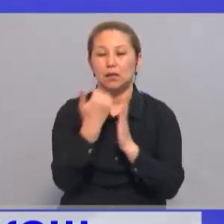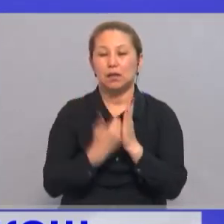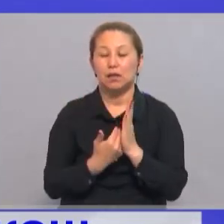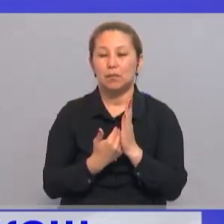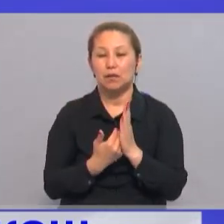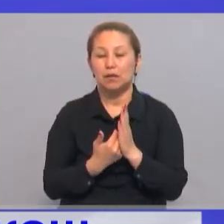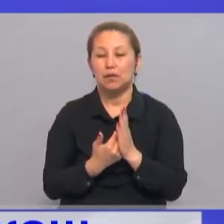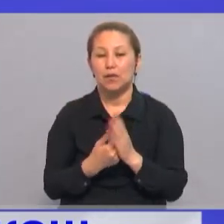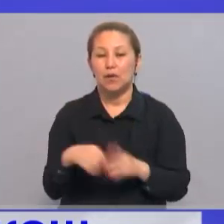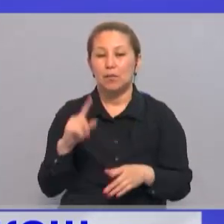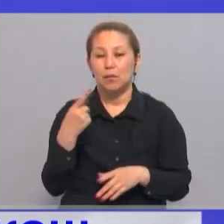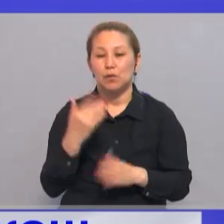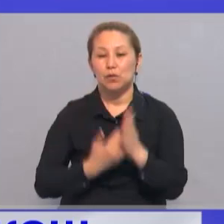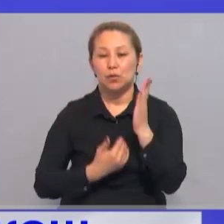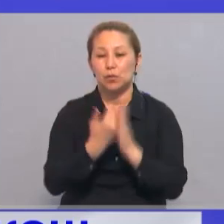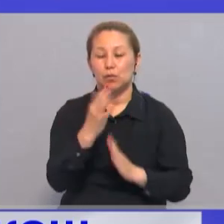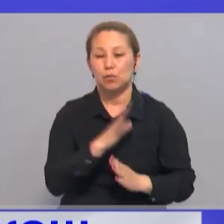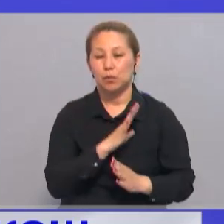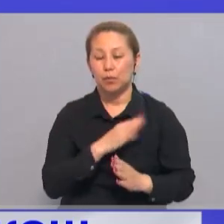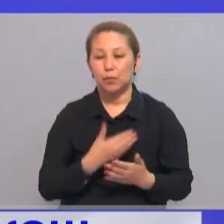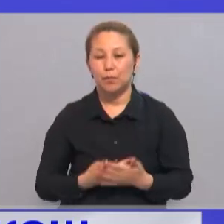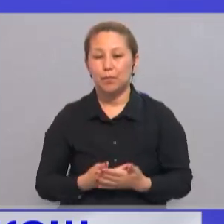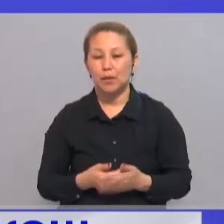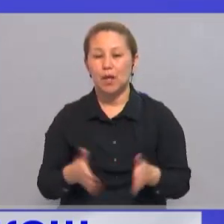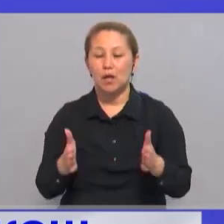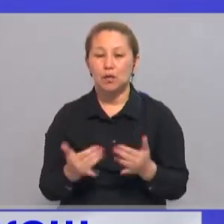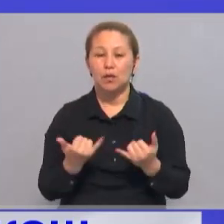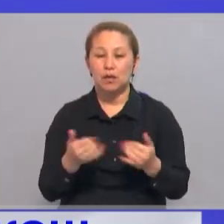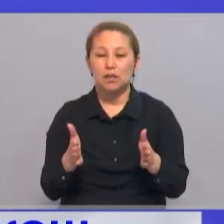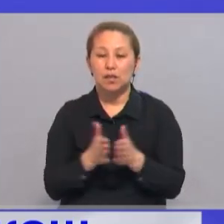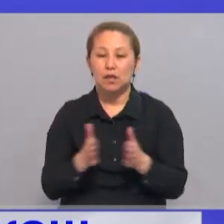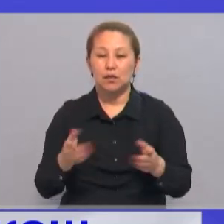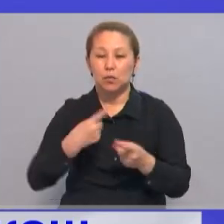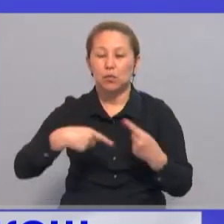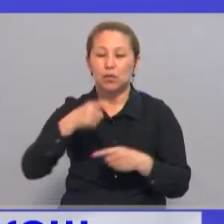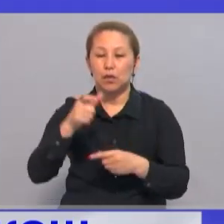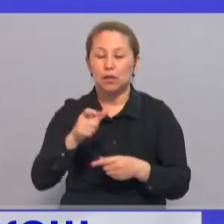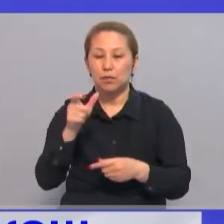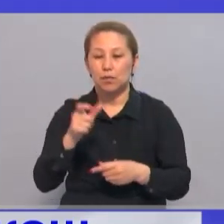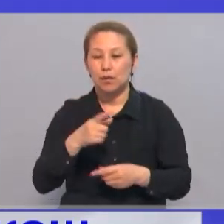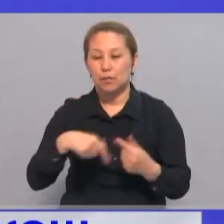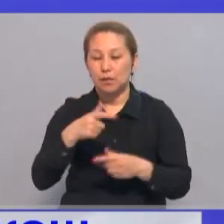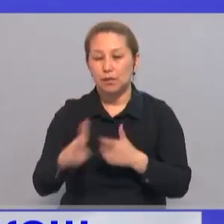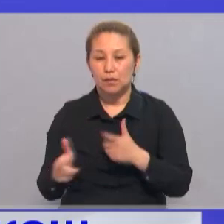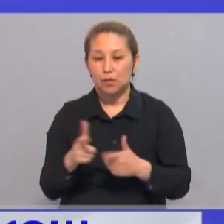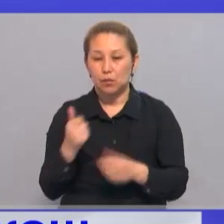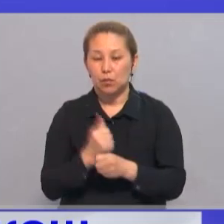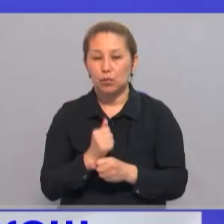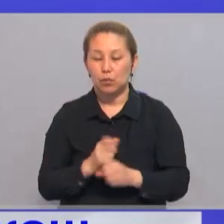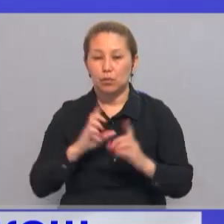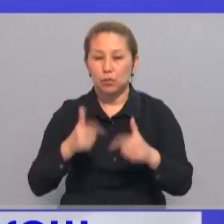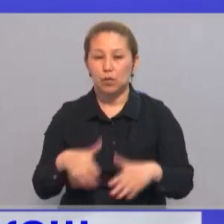жөнінен бірінші орынға шықтық қазір. Соның арқасында шағын және орта бизнесті қолдау шараларының